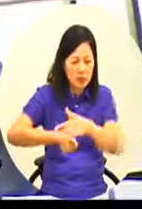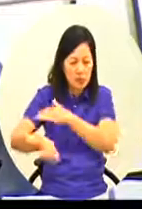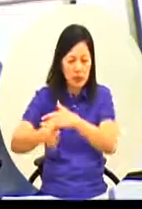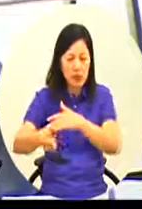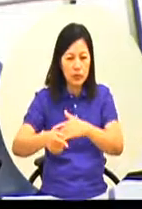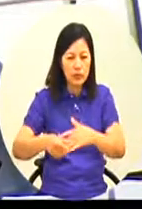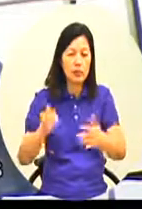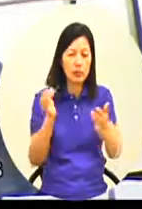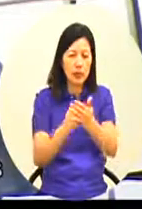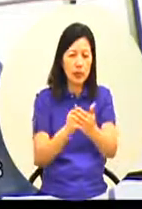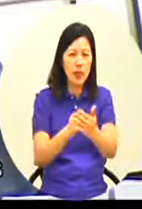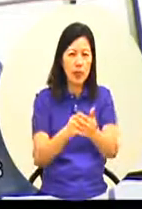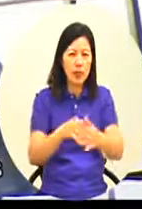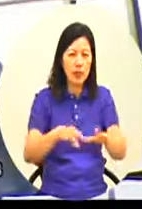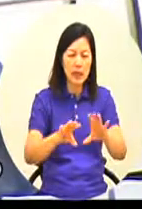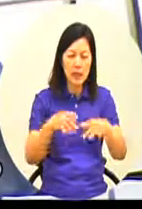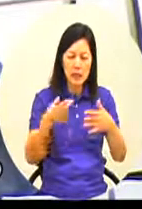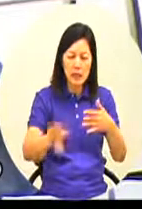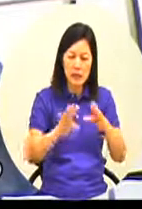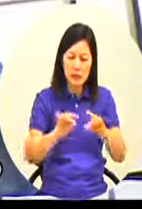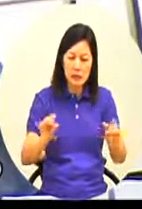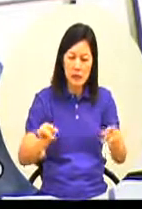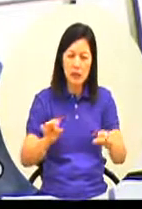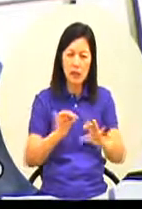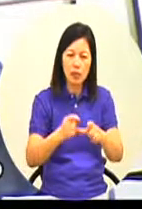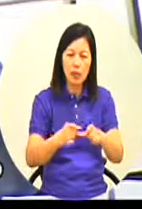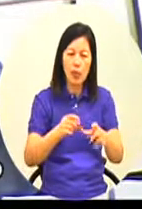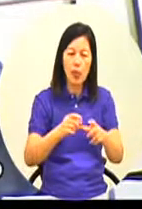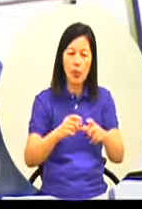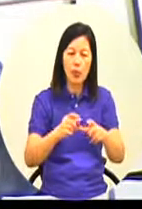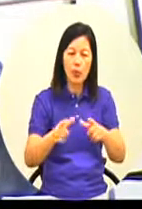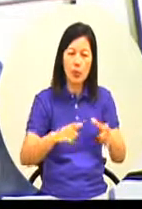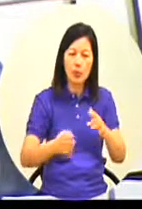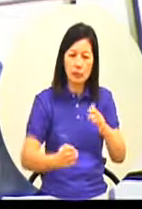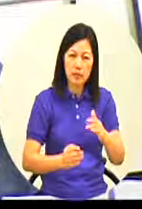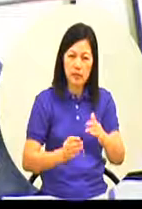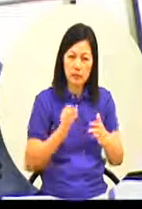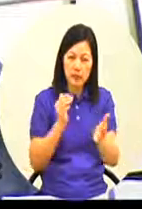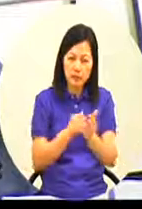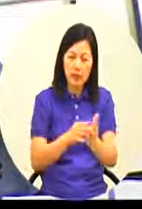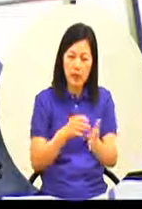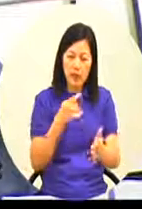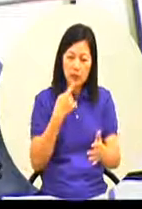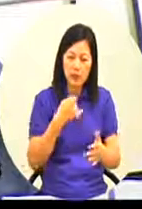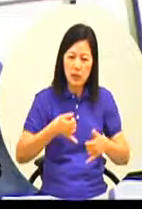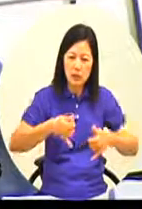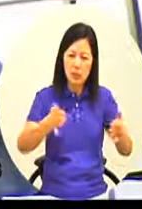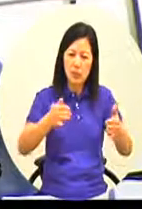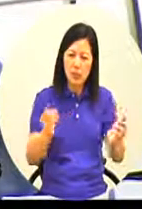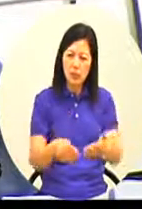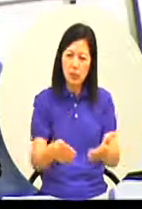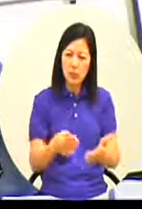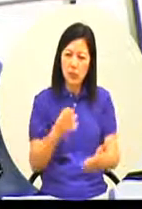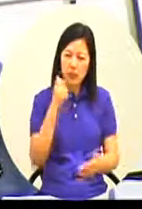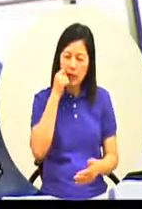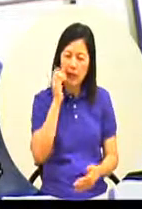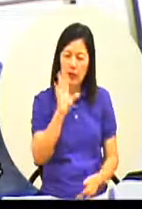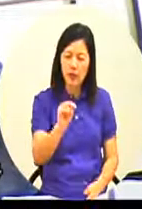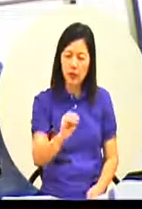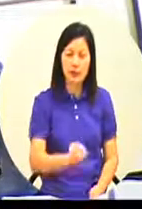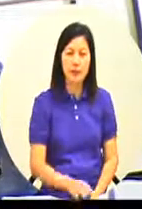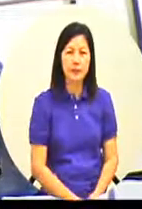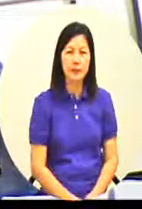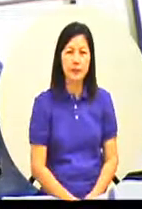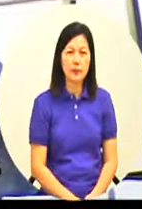园。那我想请问一下我们局长，这条道路开票有足困难吗？而且，好，局长，